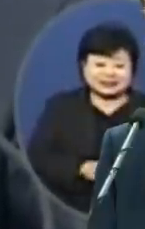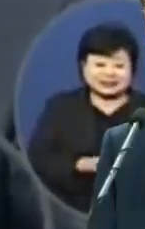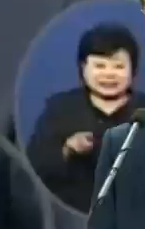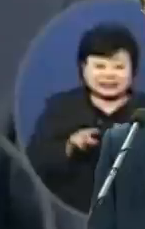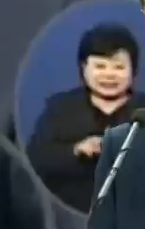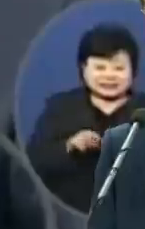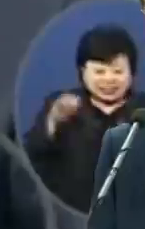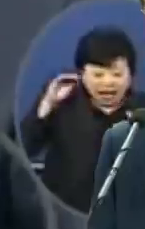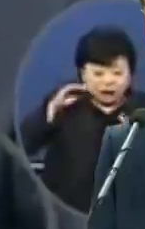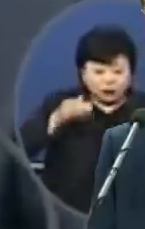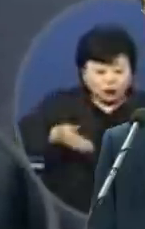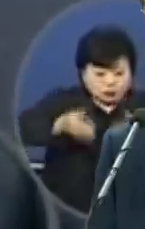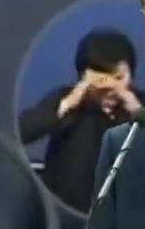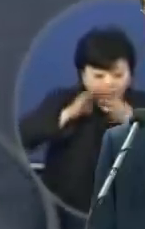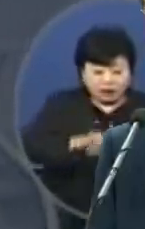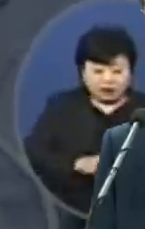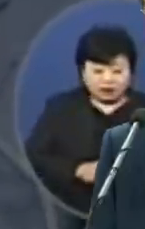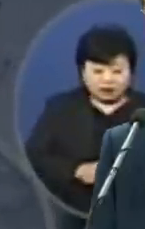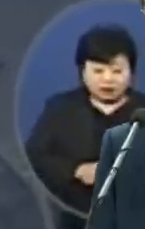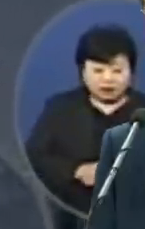신학교를 세우라. 예?